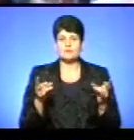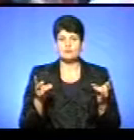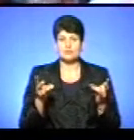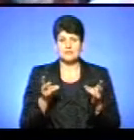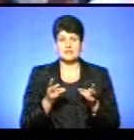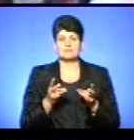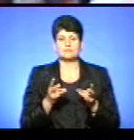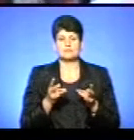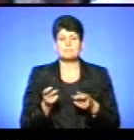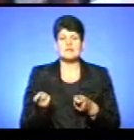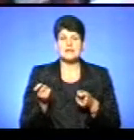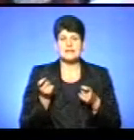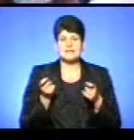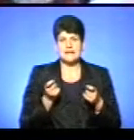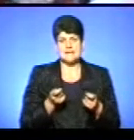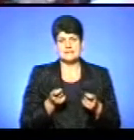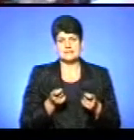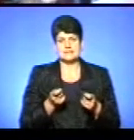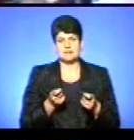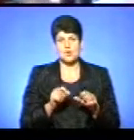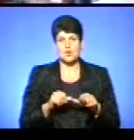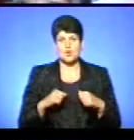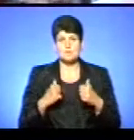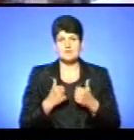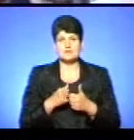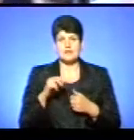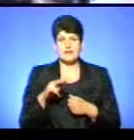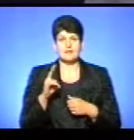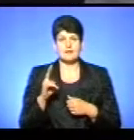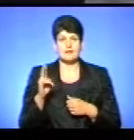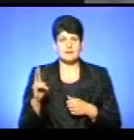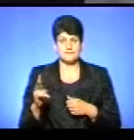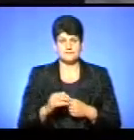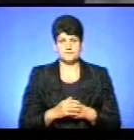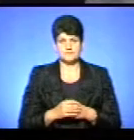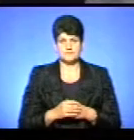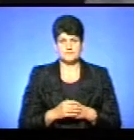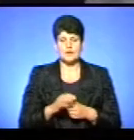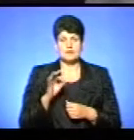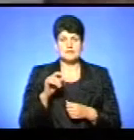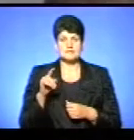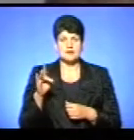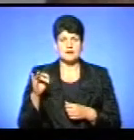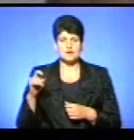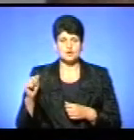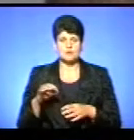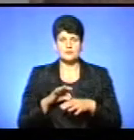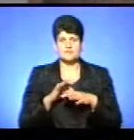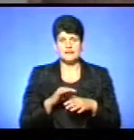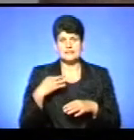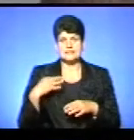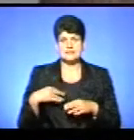потрібно принести комісію ЛКК. Олена Захарійчук привела до дитячого садка сина